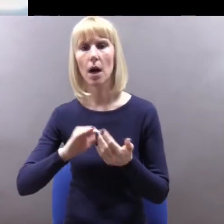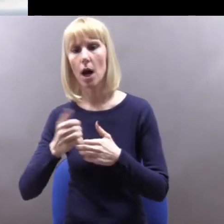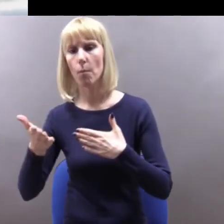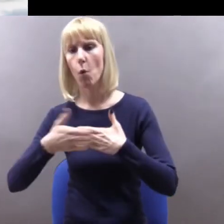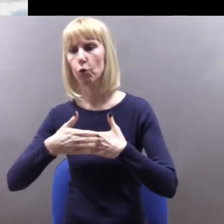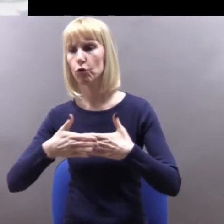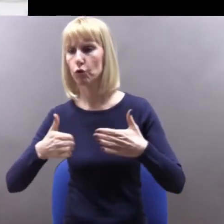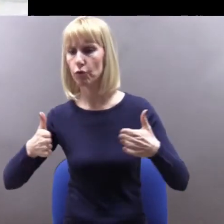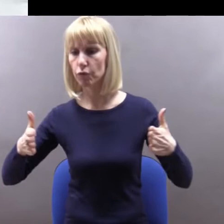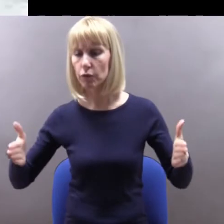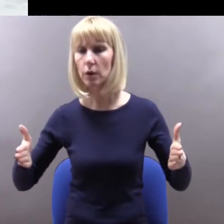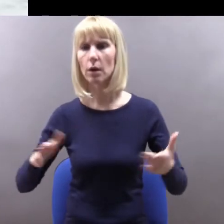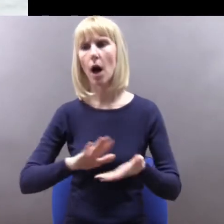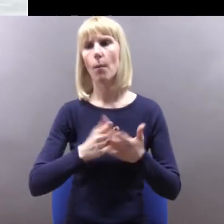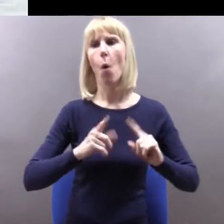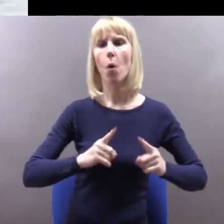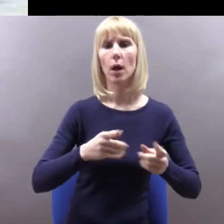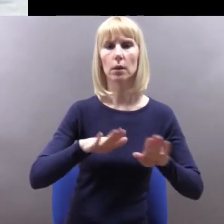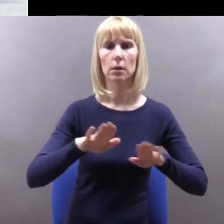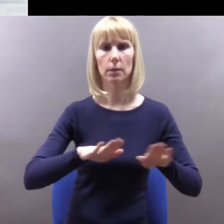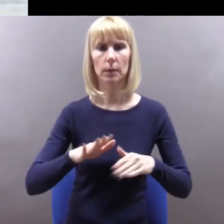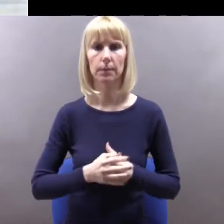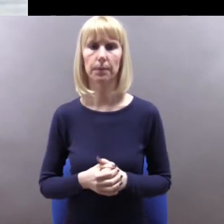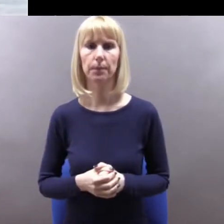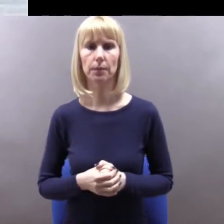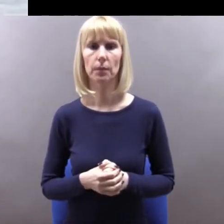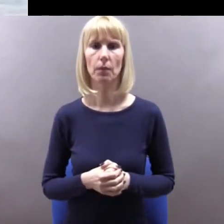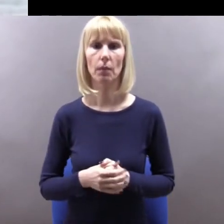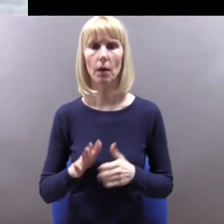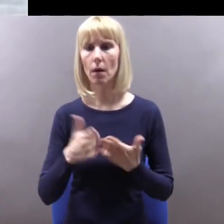kwestia szerokości drzwi, kwestia właśnie organizacji tego miejsca,